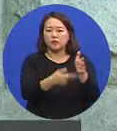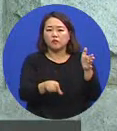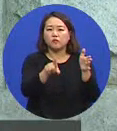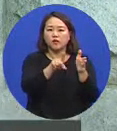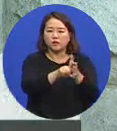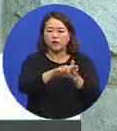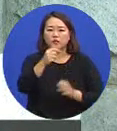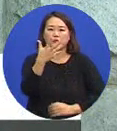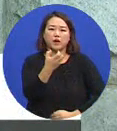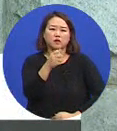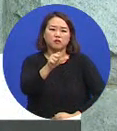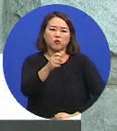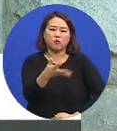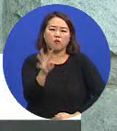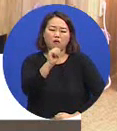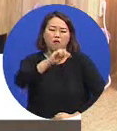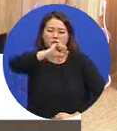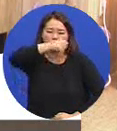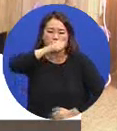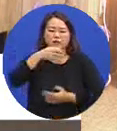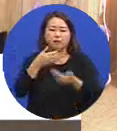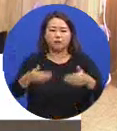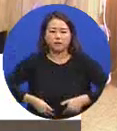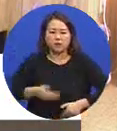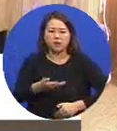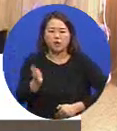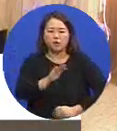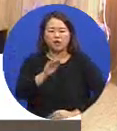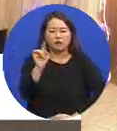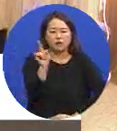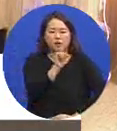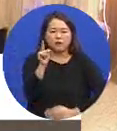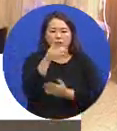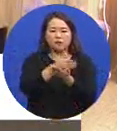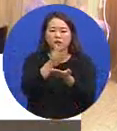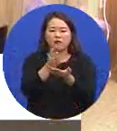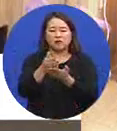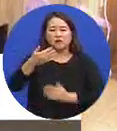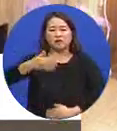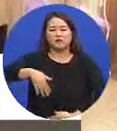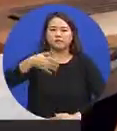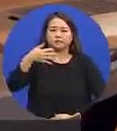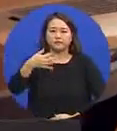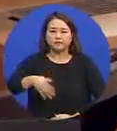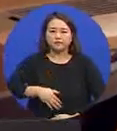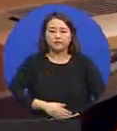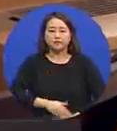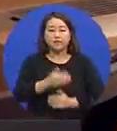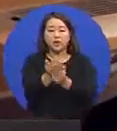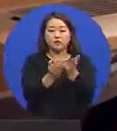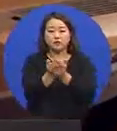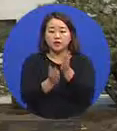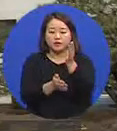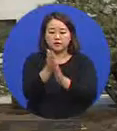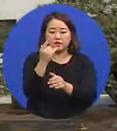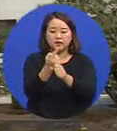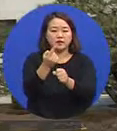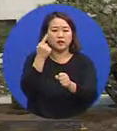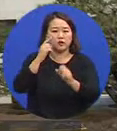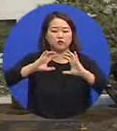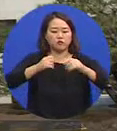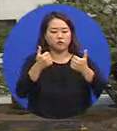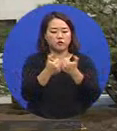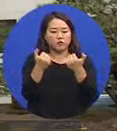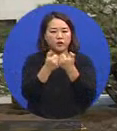위해서는 85억 원의 예산이 필요하지만 한 푼도 확보되지 않은 상황입니다. 군산시는 지난해